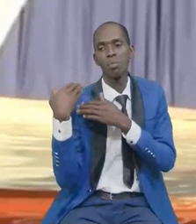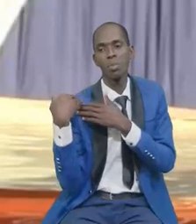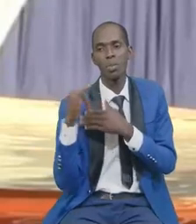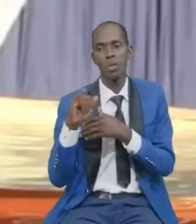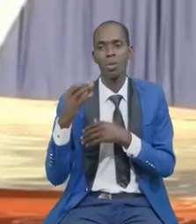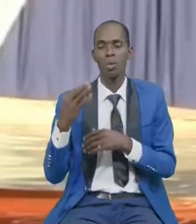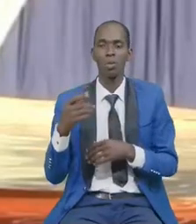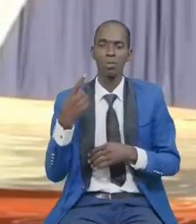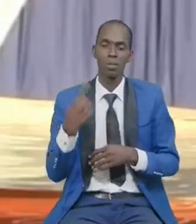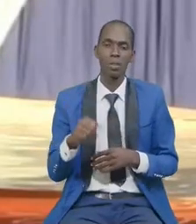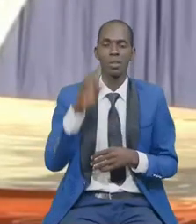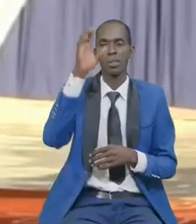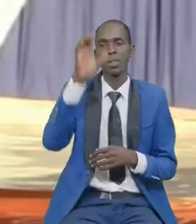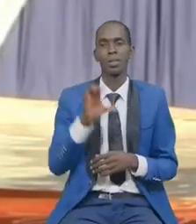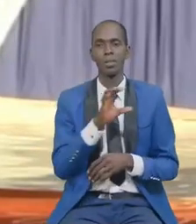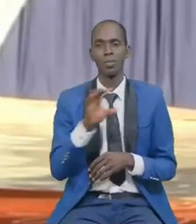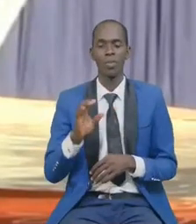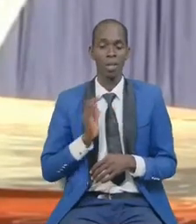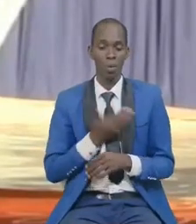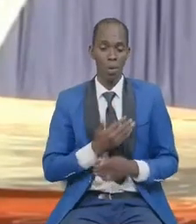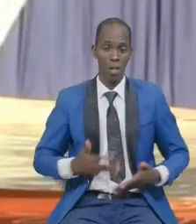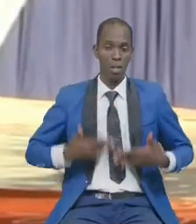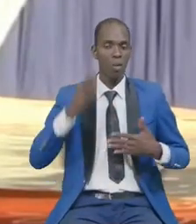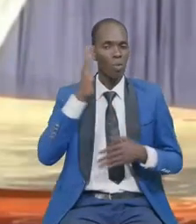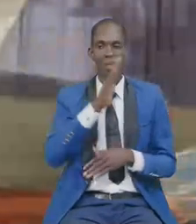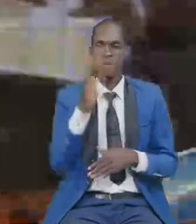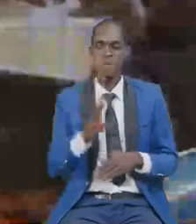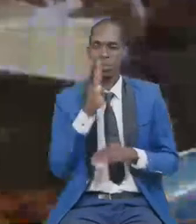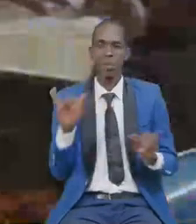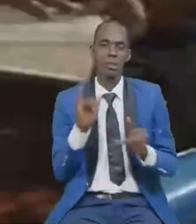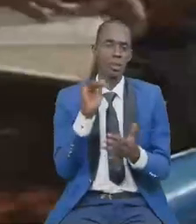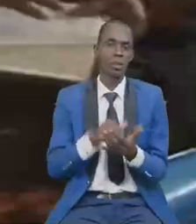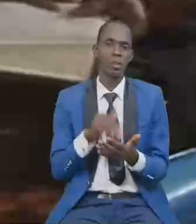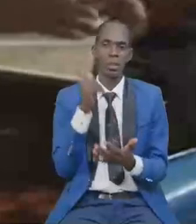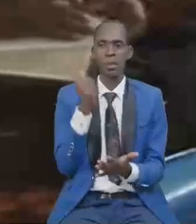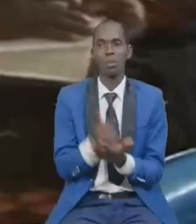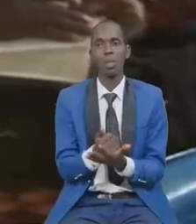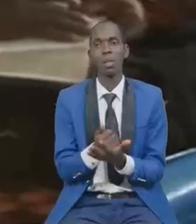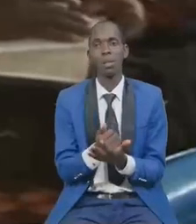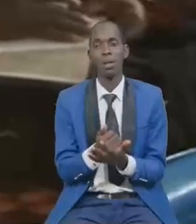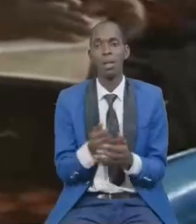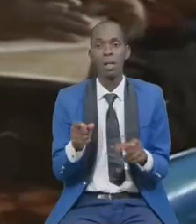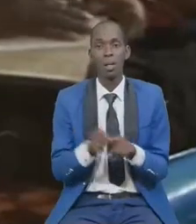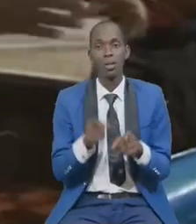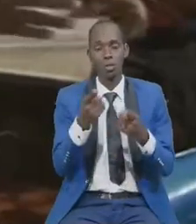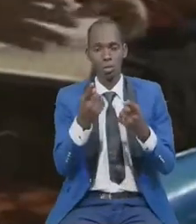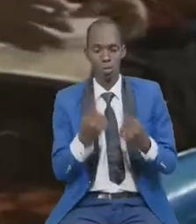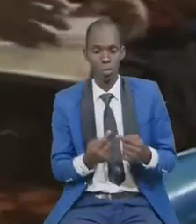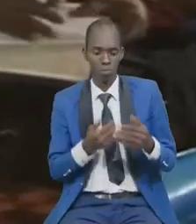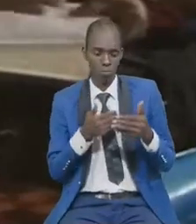nos vies ne seront plus jamais les mêmes. Comme nous venons côte à côte avec